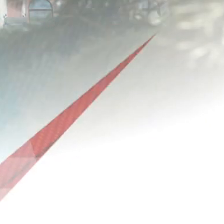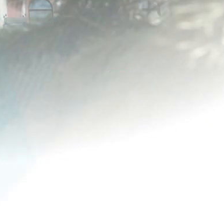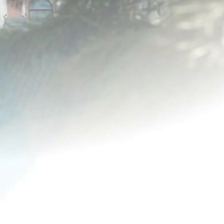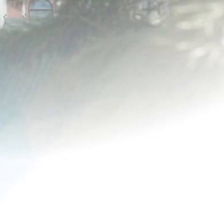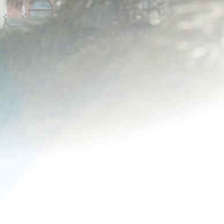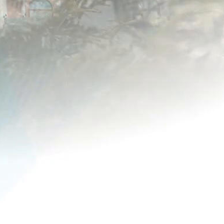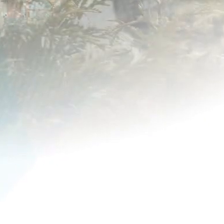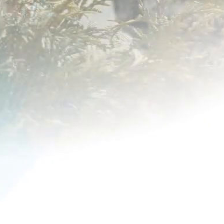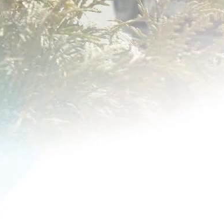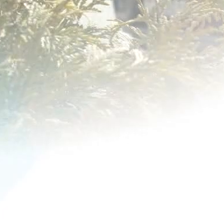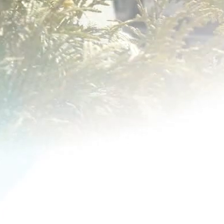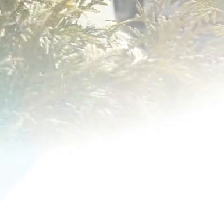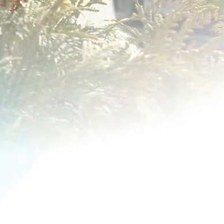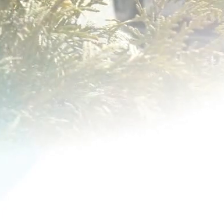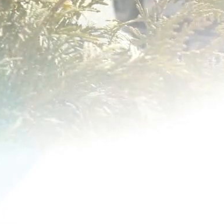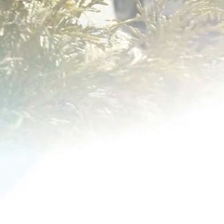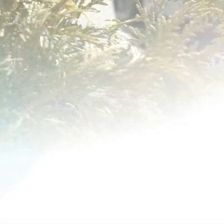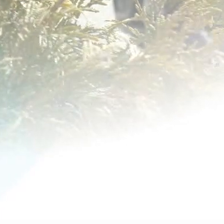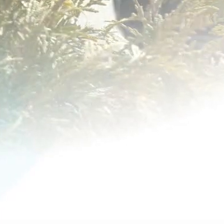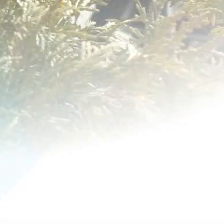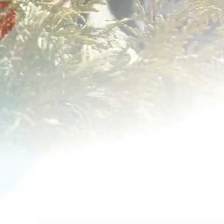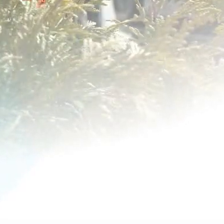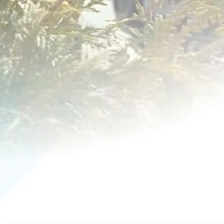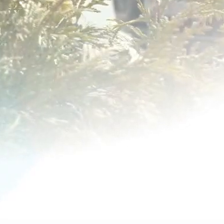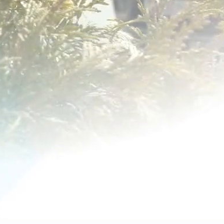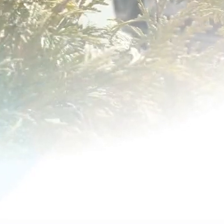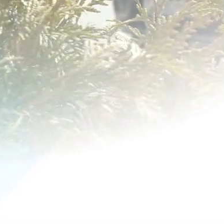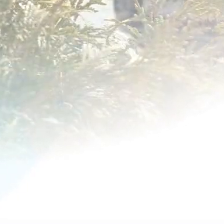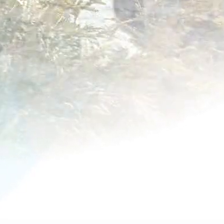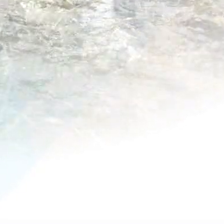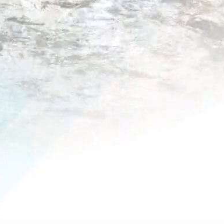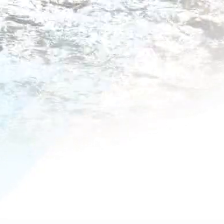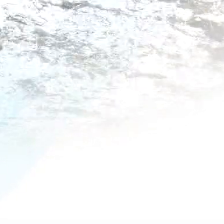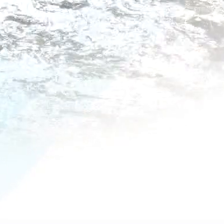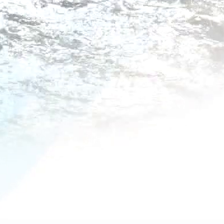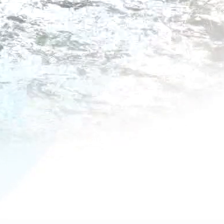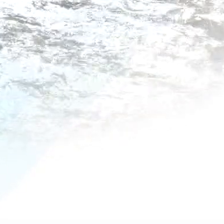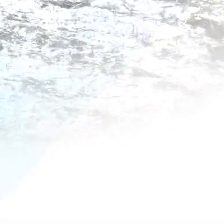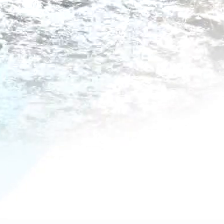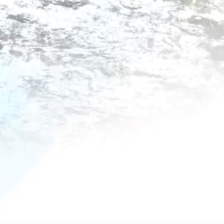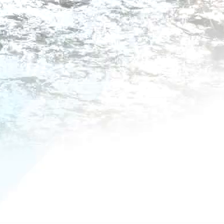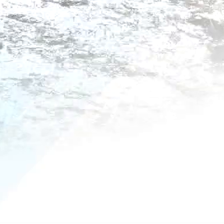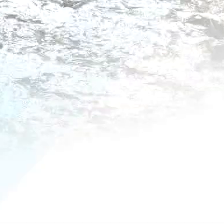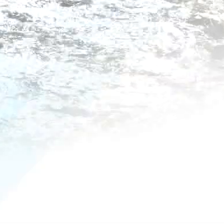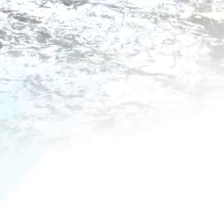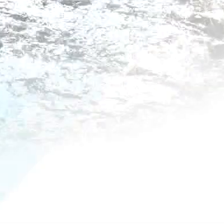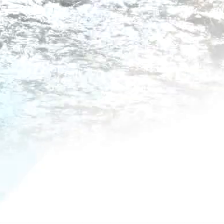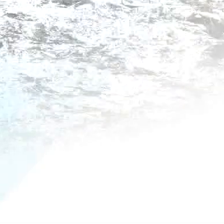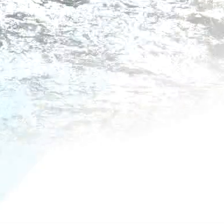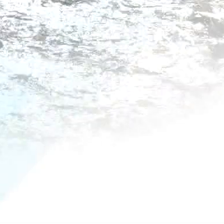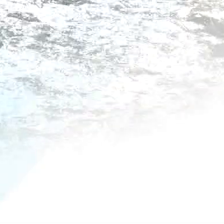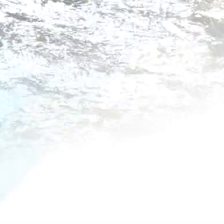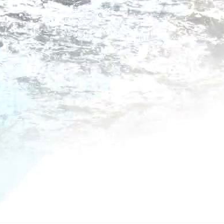сказать, критичной. Максимы подман, иллюзии, расчарование. Несприяльный час для сносин с коллегами по праце.